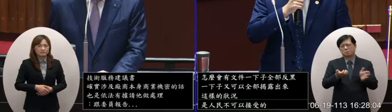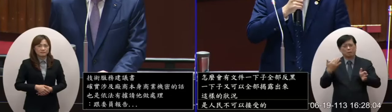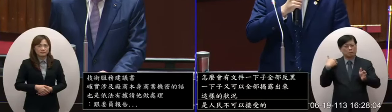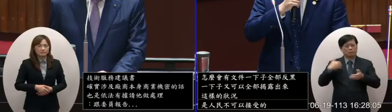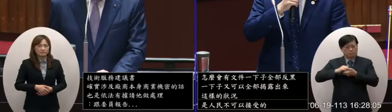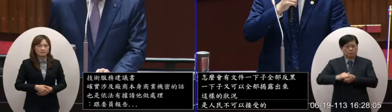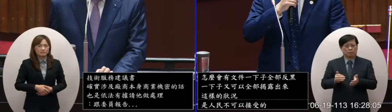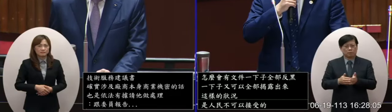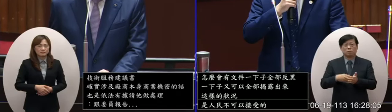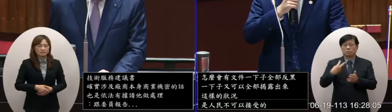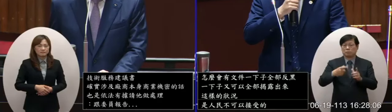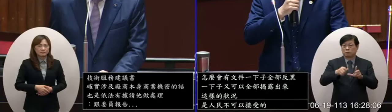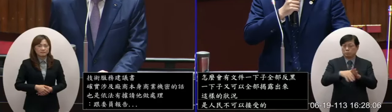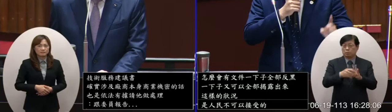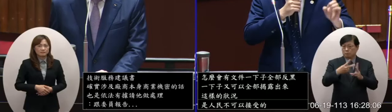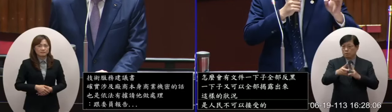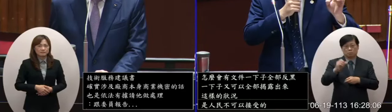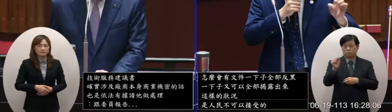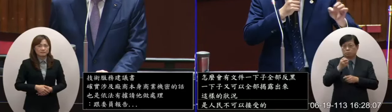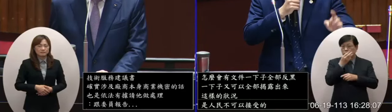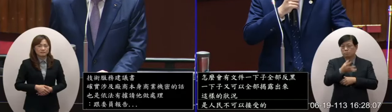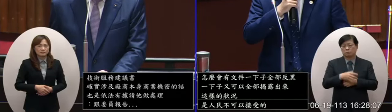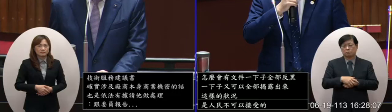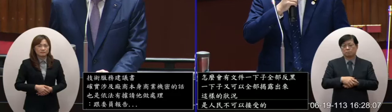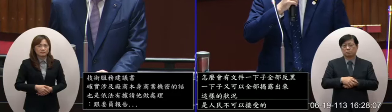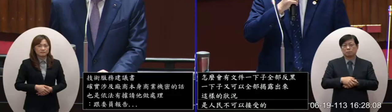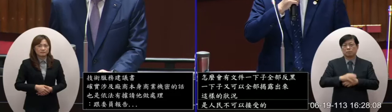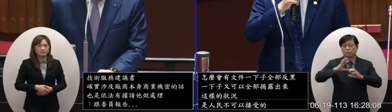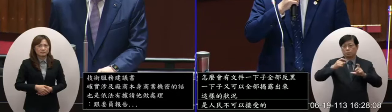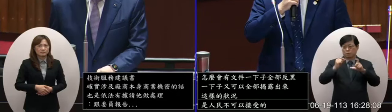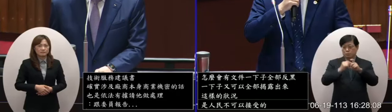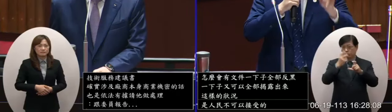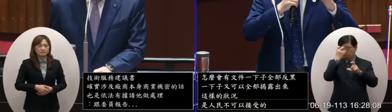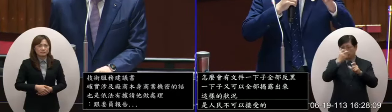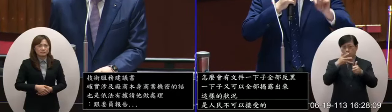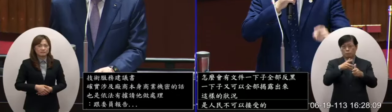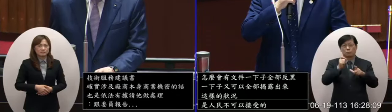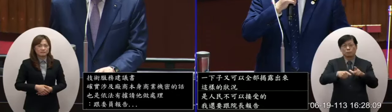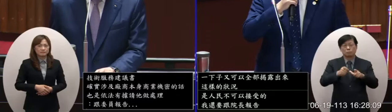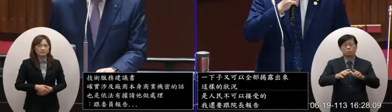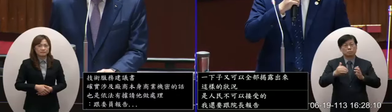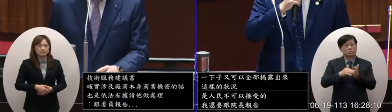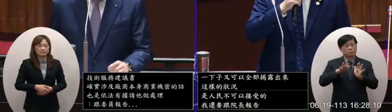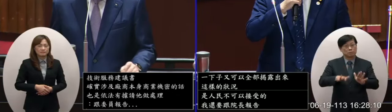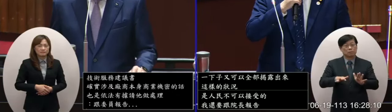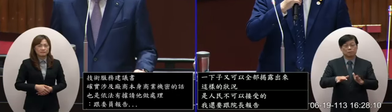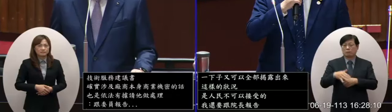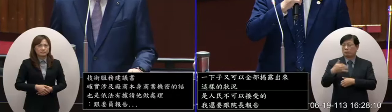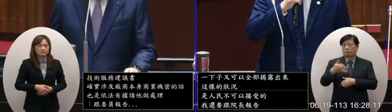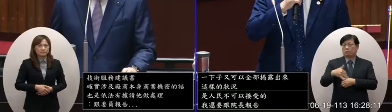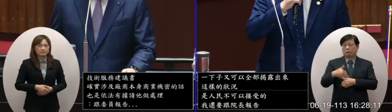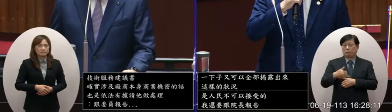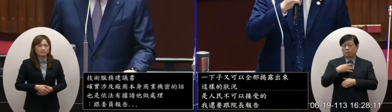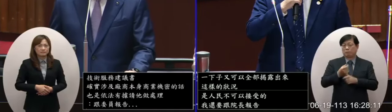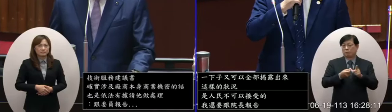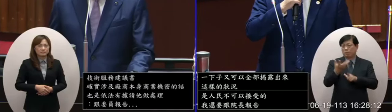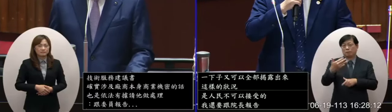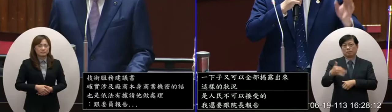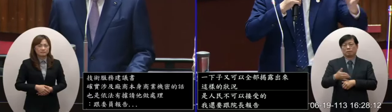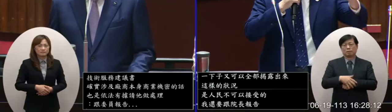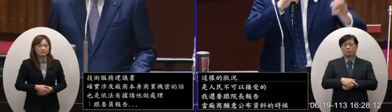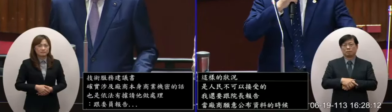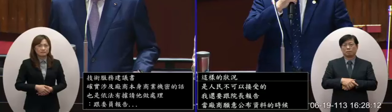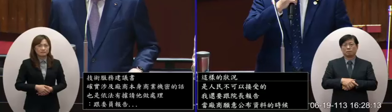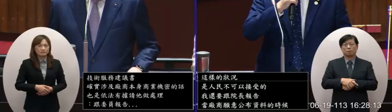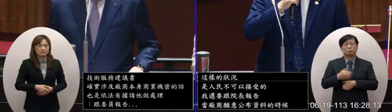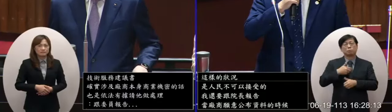做决定了，还发了一个公文说不能公布资料，就是国巨顾问管理公司，到现在还没有公布资料。那